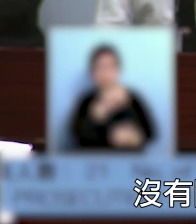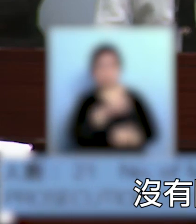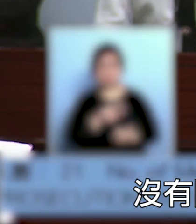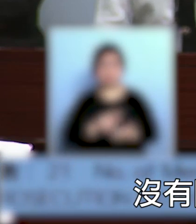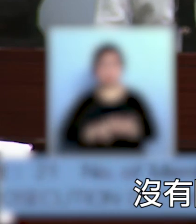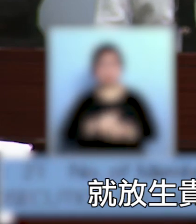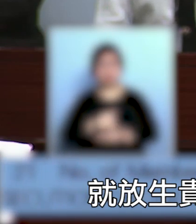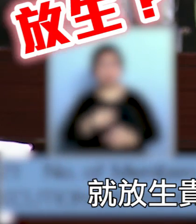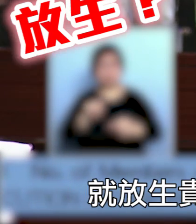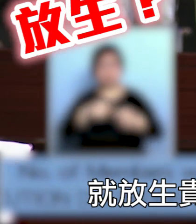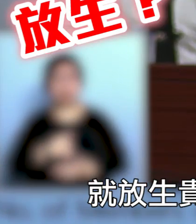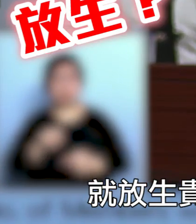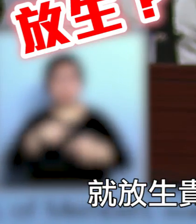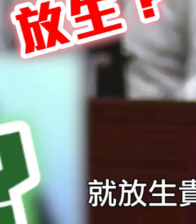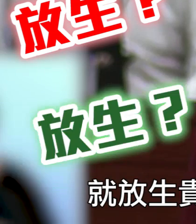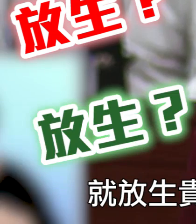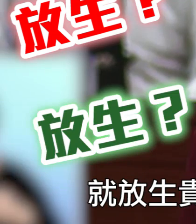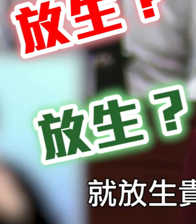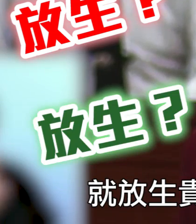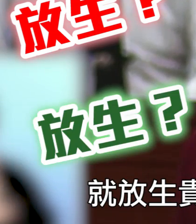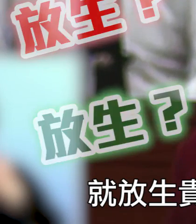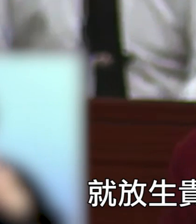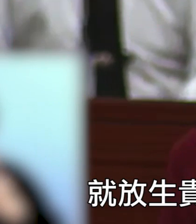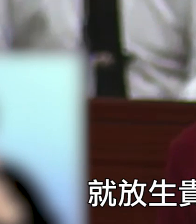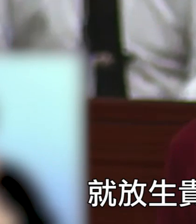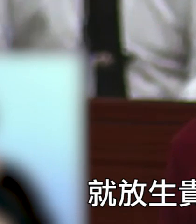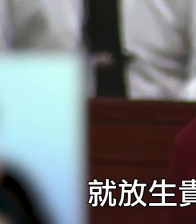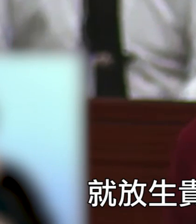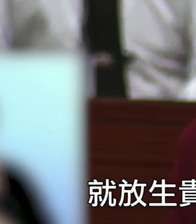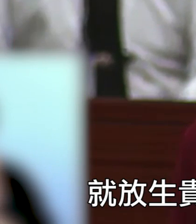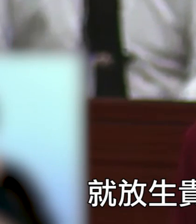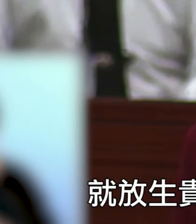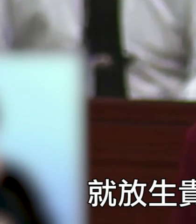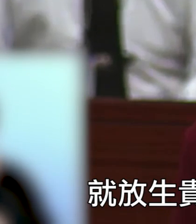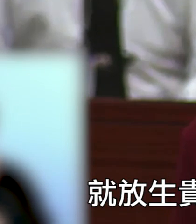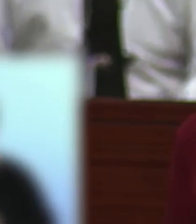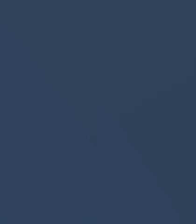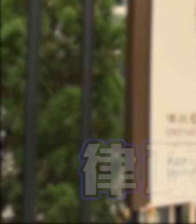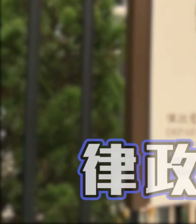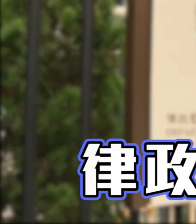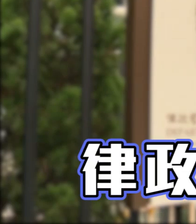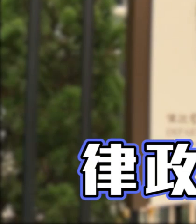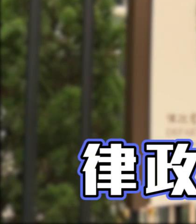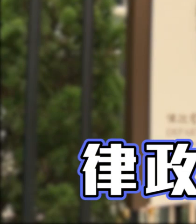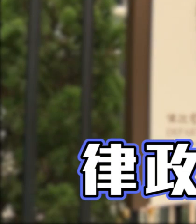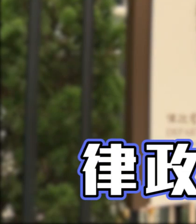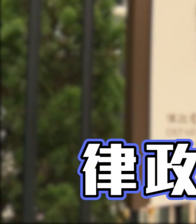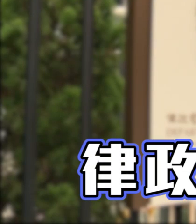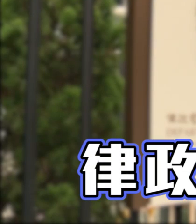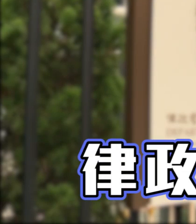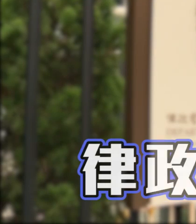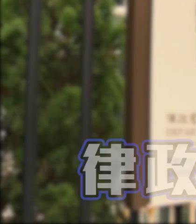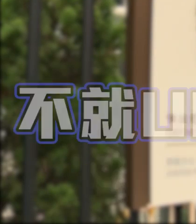大律师的意见就放生了贵为国家领导人的梁振英。